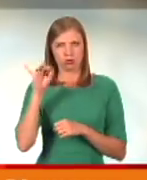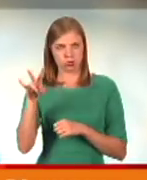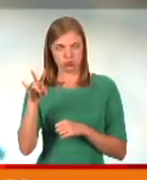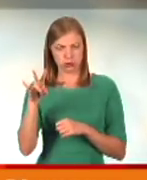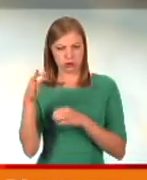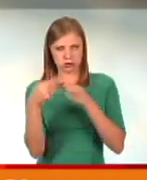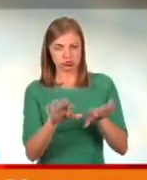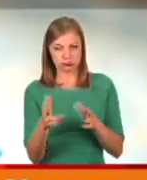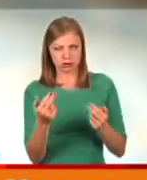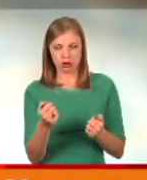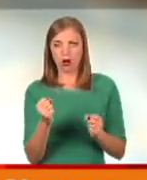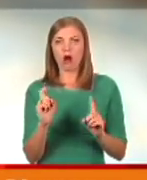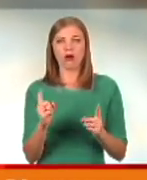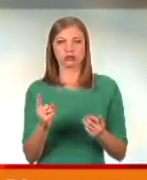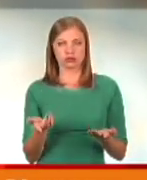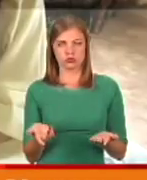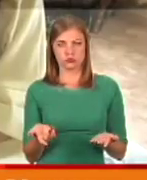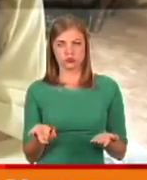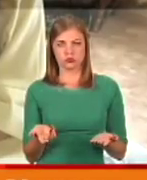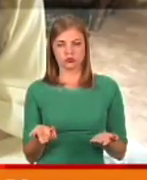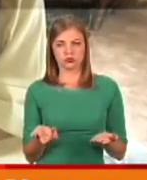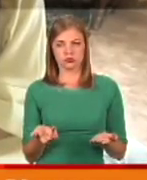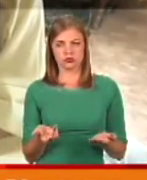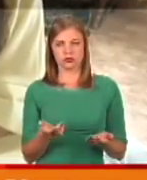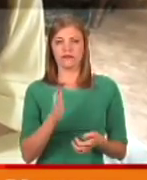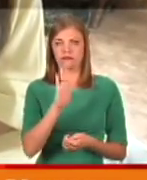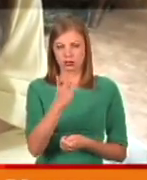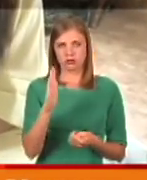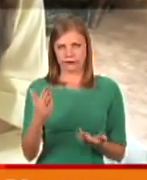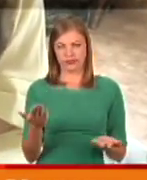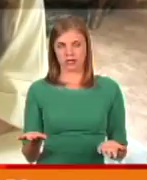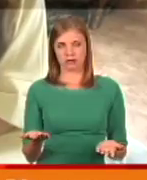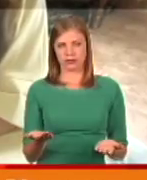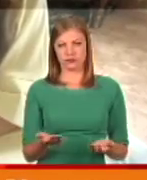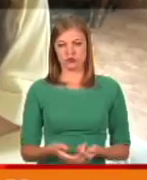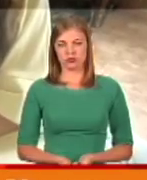да? А чому? Що таке? Так, Владимир Владимирович,